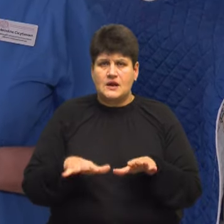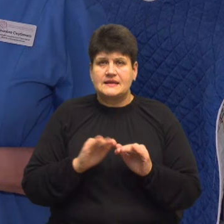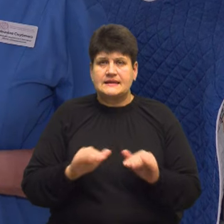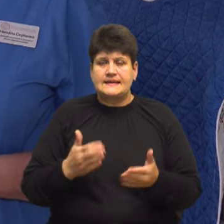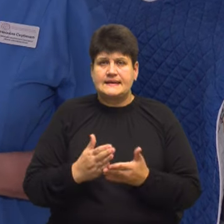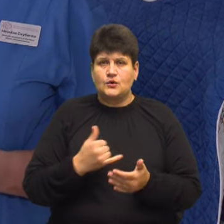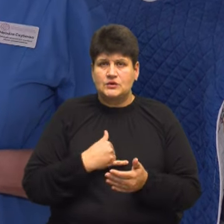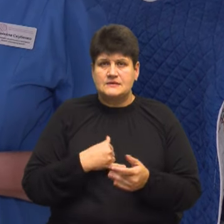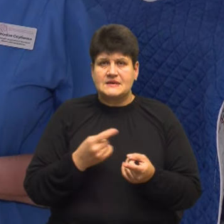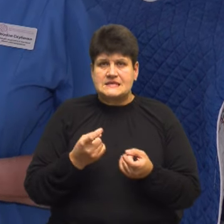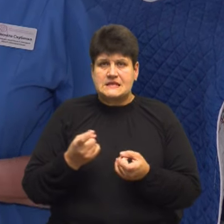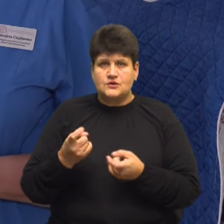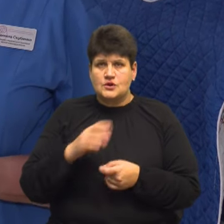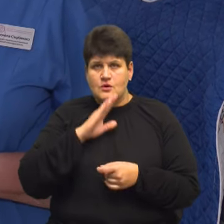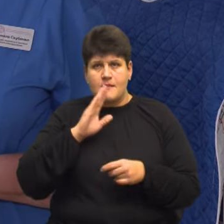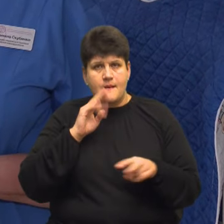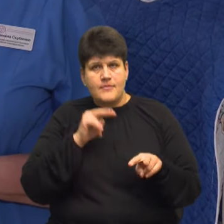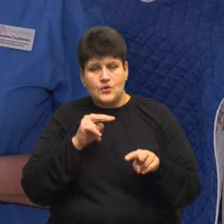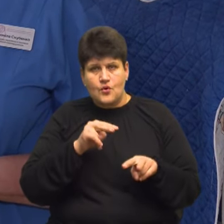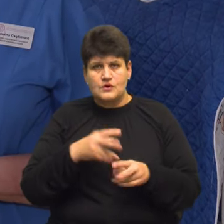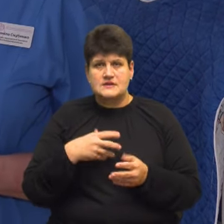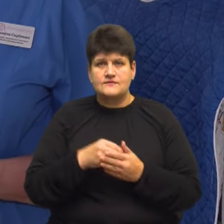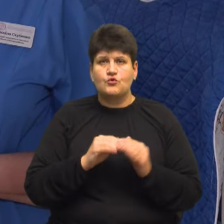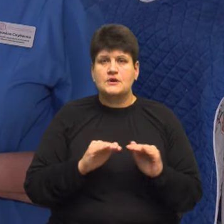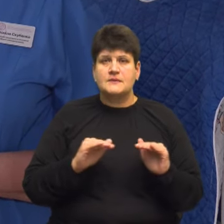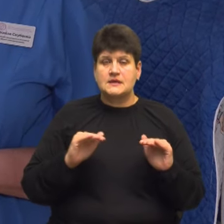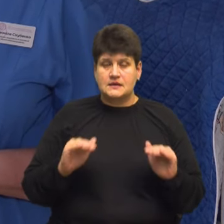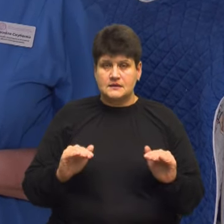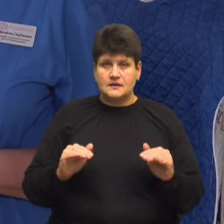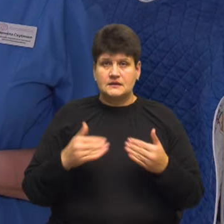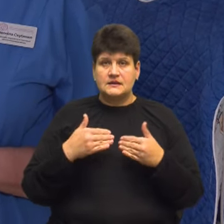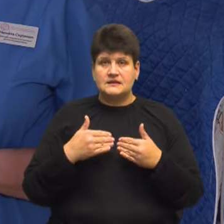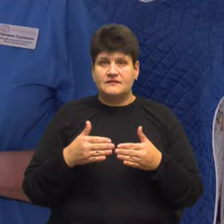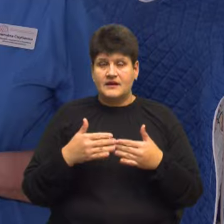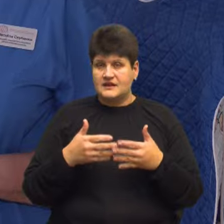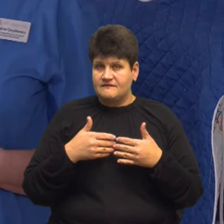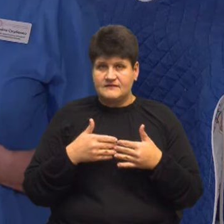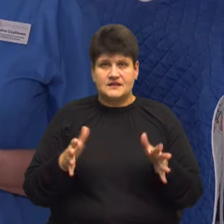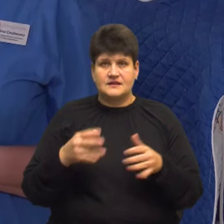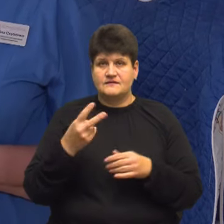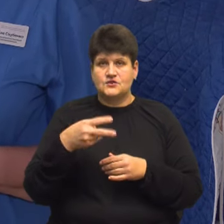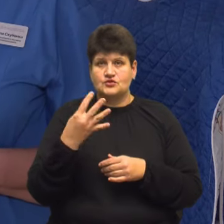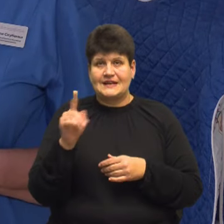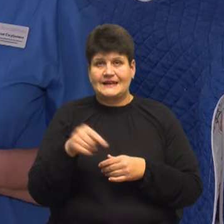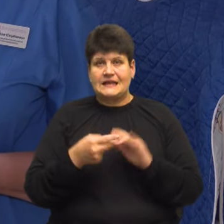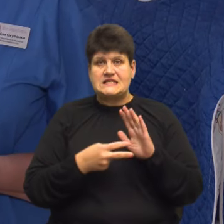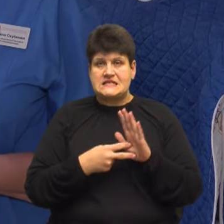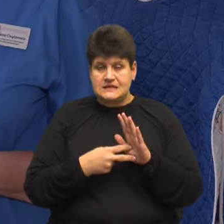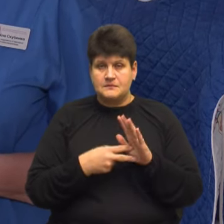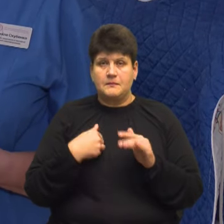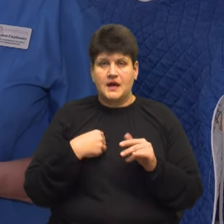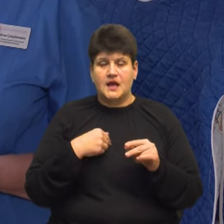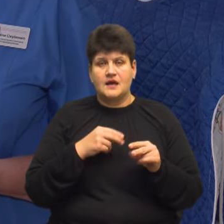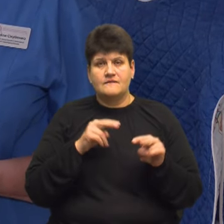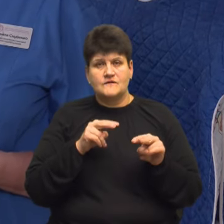ми залучаємо мам до догляду за своїми дітками. Двері реанімації відкриті 24/7. Ми виходжуємо